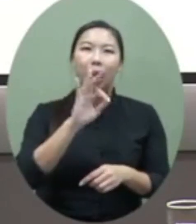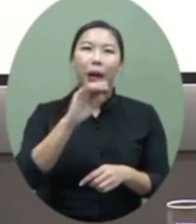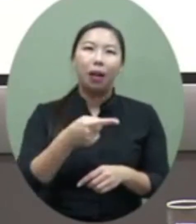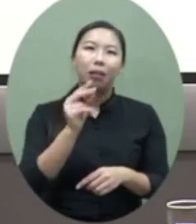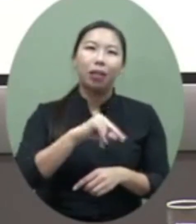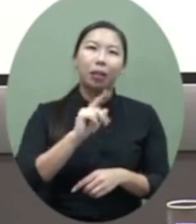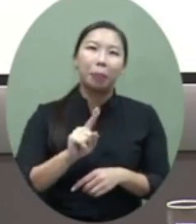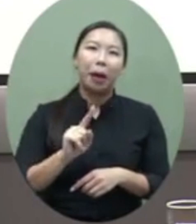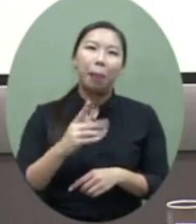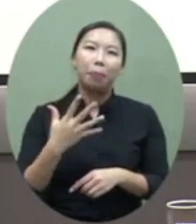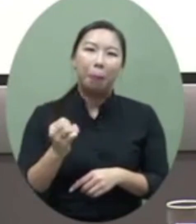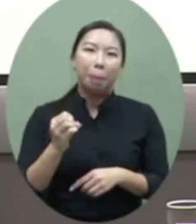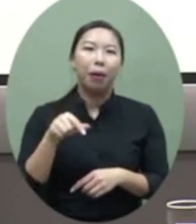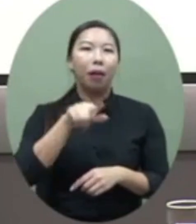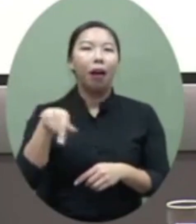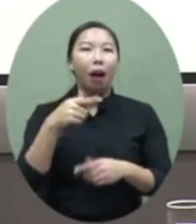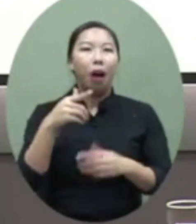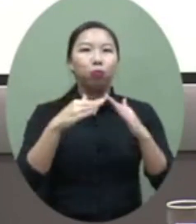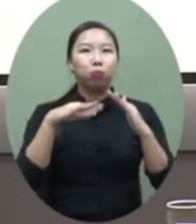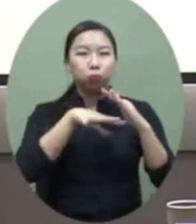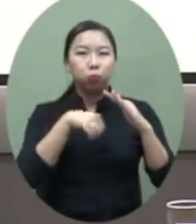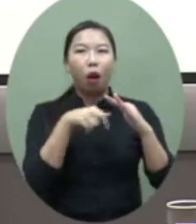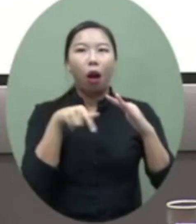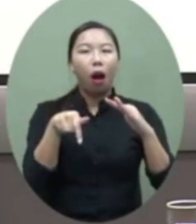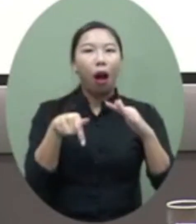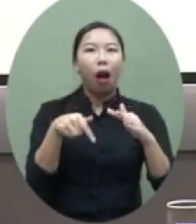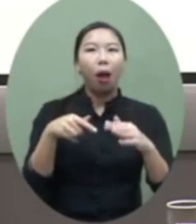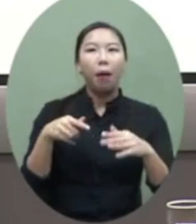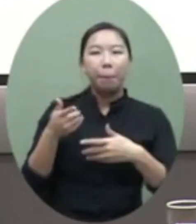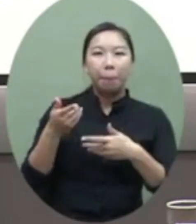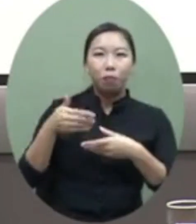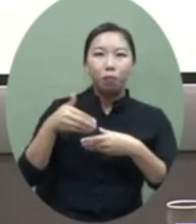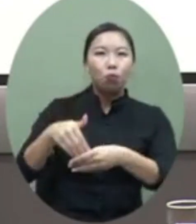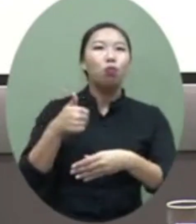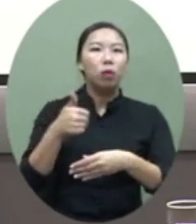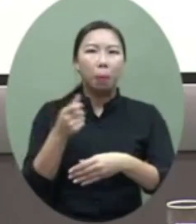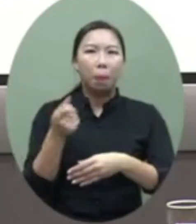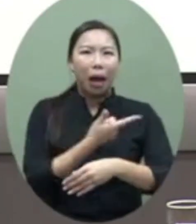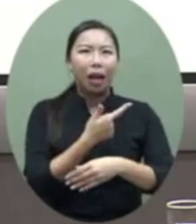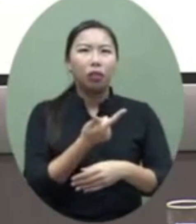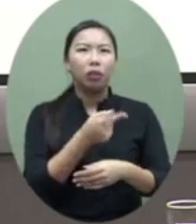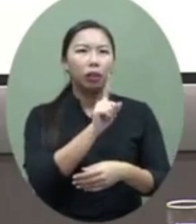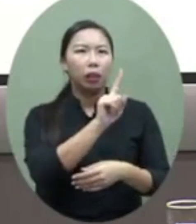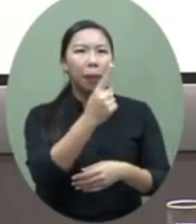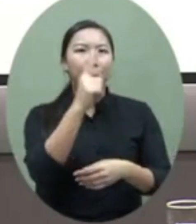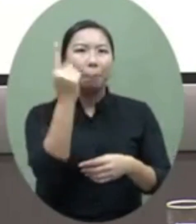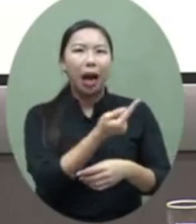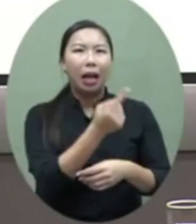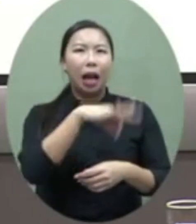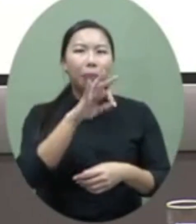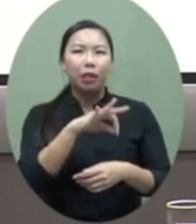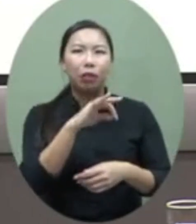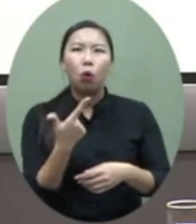137,150個住户係符合資格嘅。點解會多過第一輪嗰個113,000到咧？咁簡單嚟講